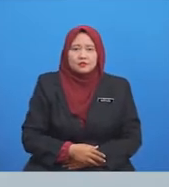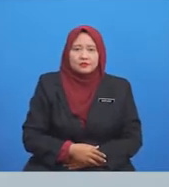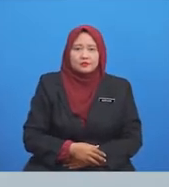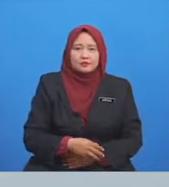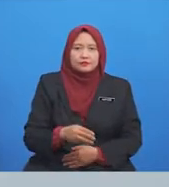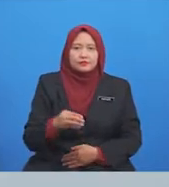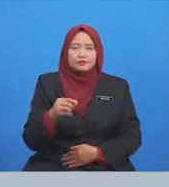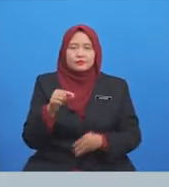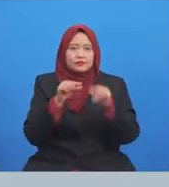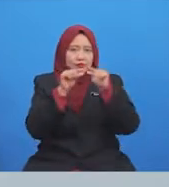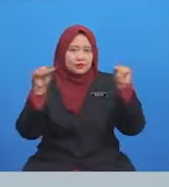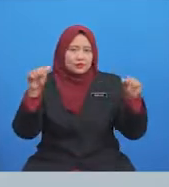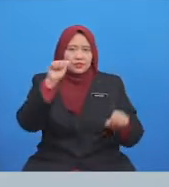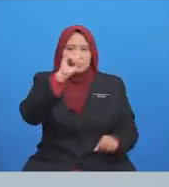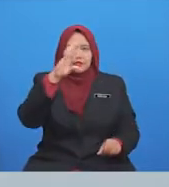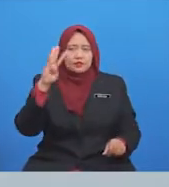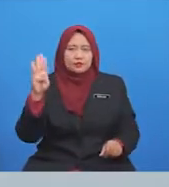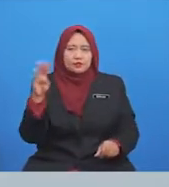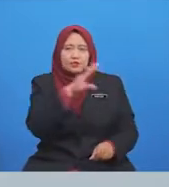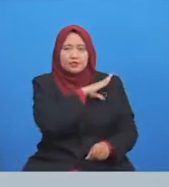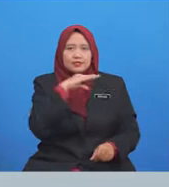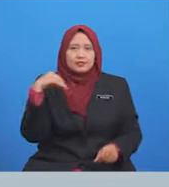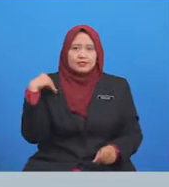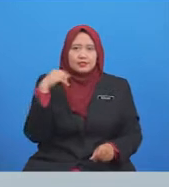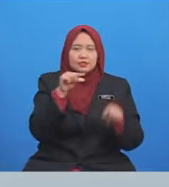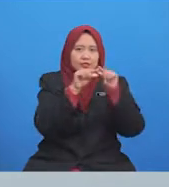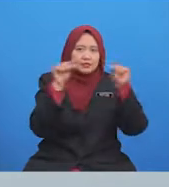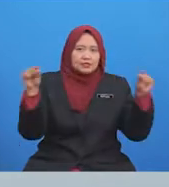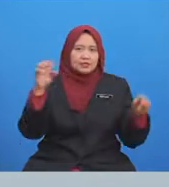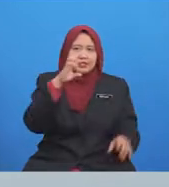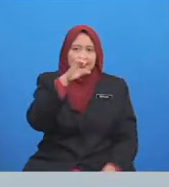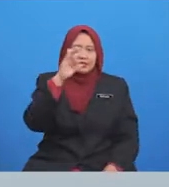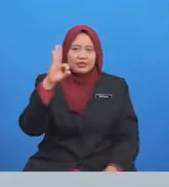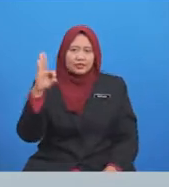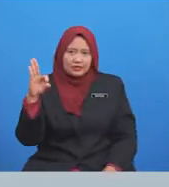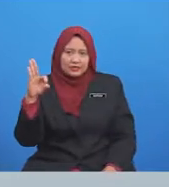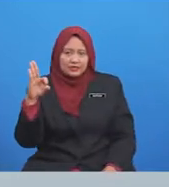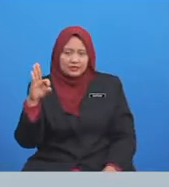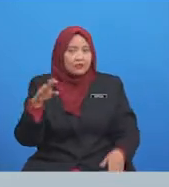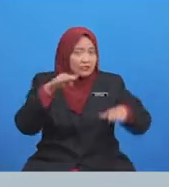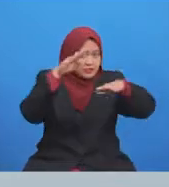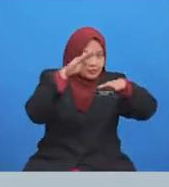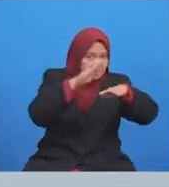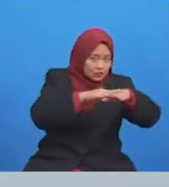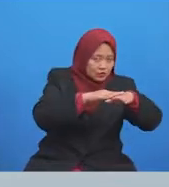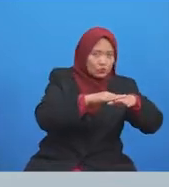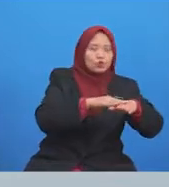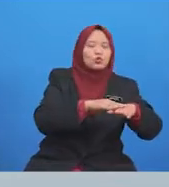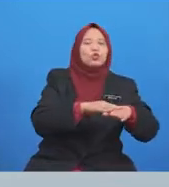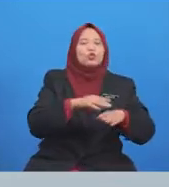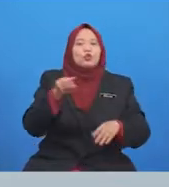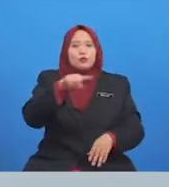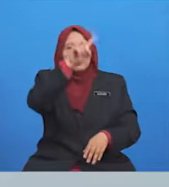dan garis EF bersentuhan dengan bulatan tersebut.